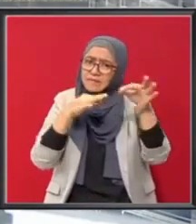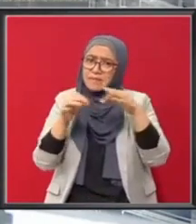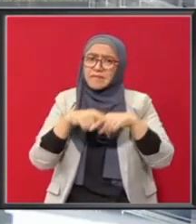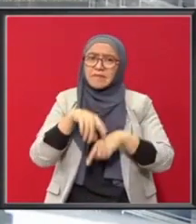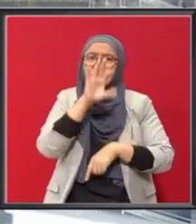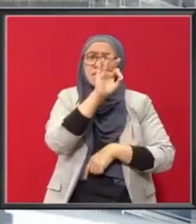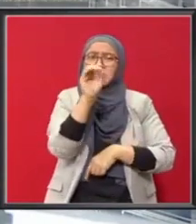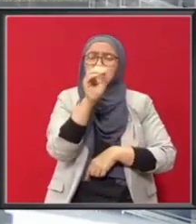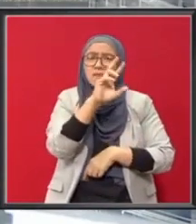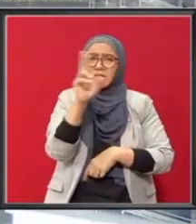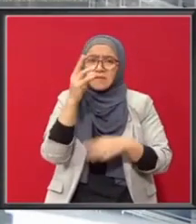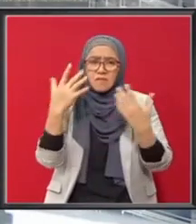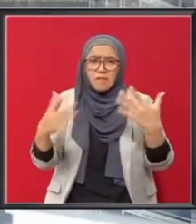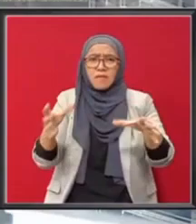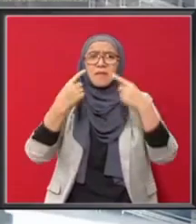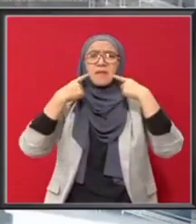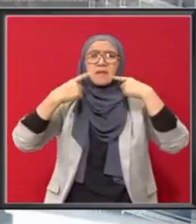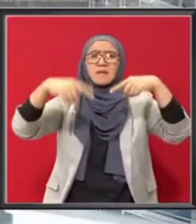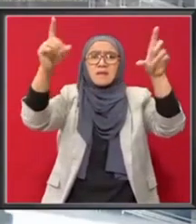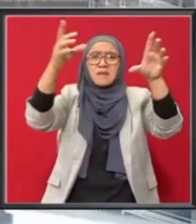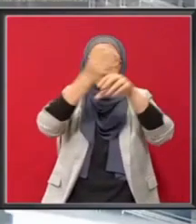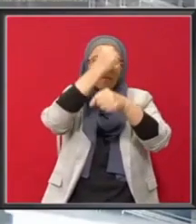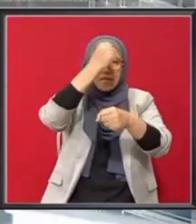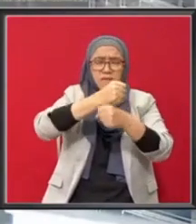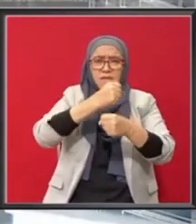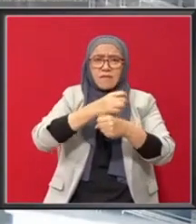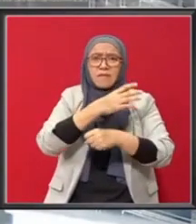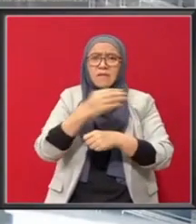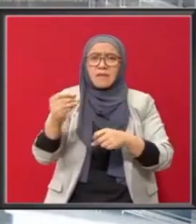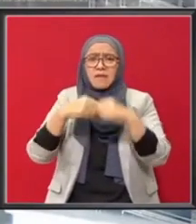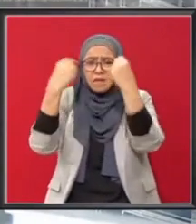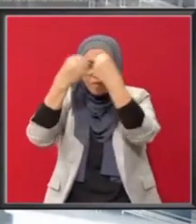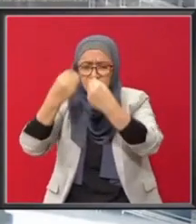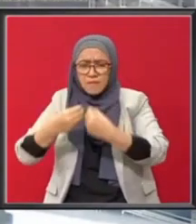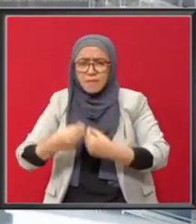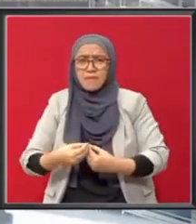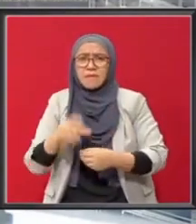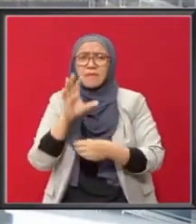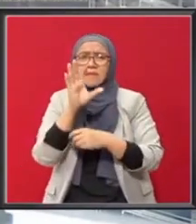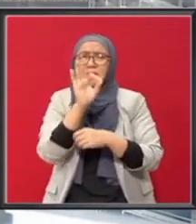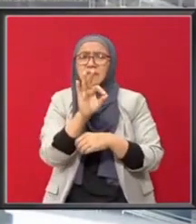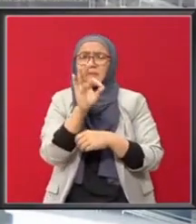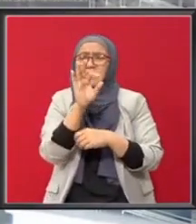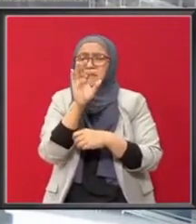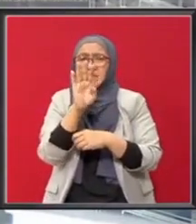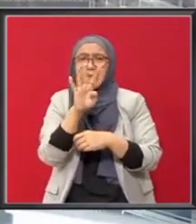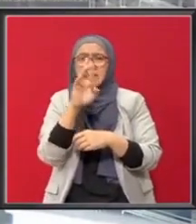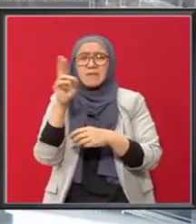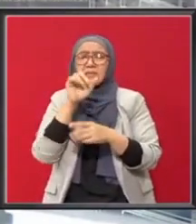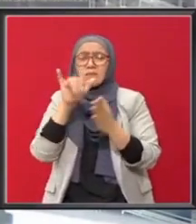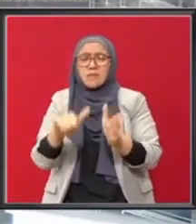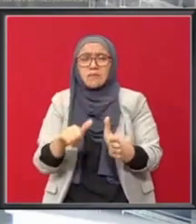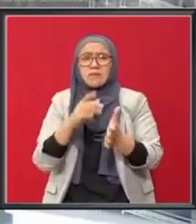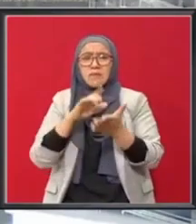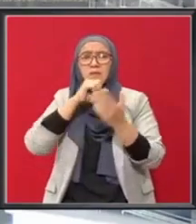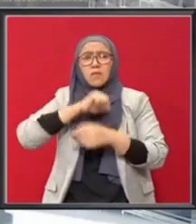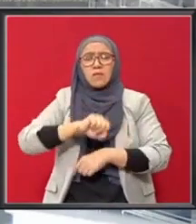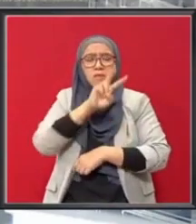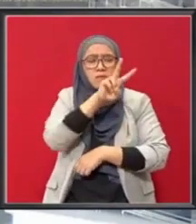berjaya ditempatkan dan seramai 44.000 940 adalah lingkungan diantara 20 tahun